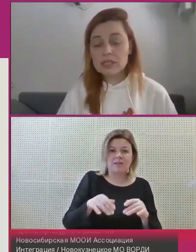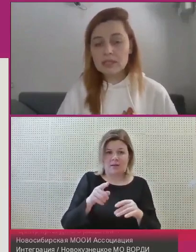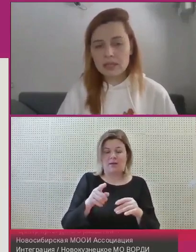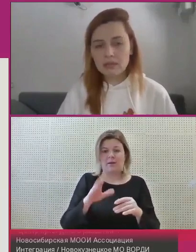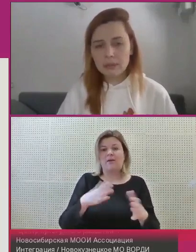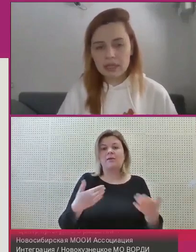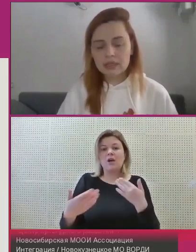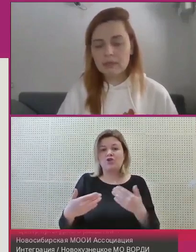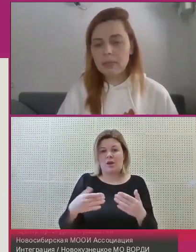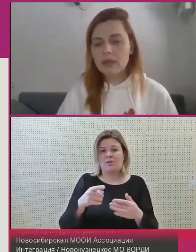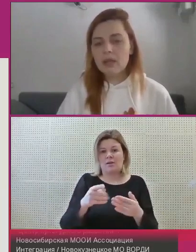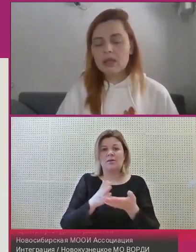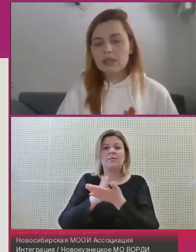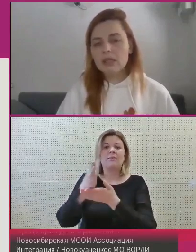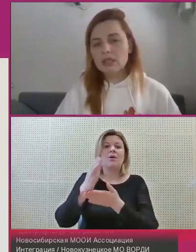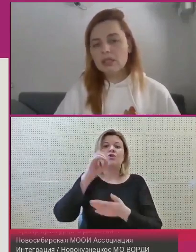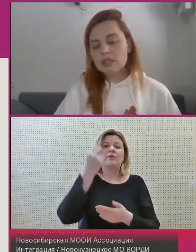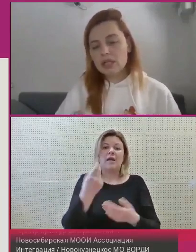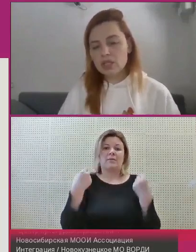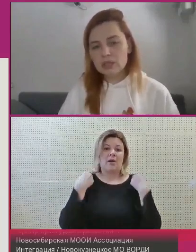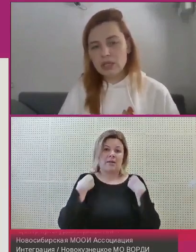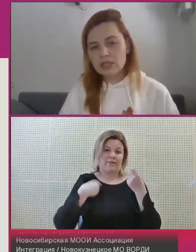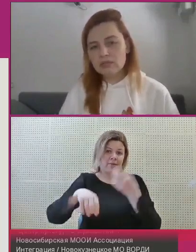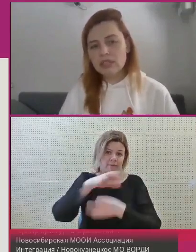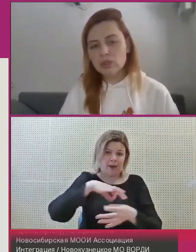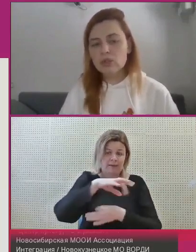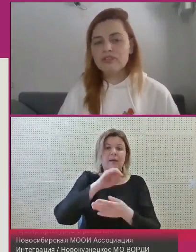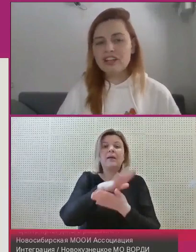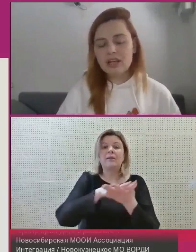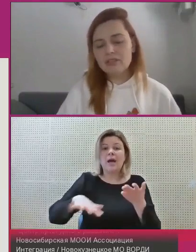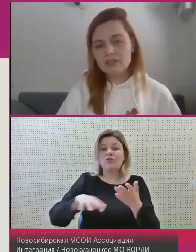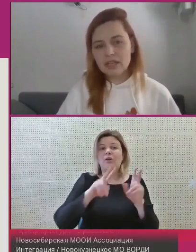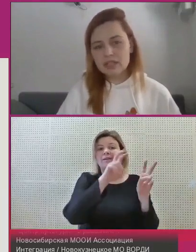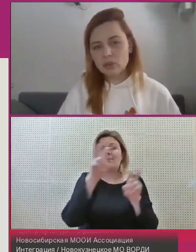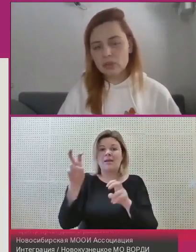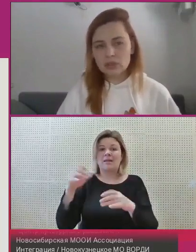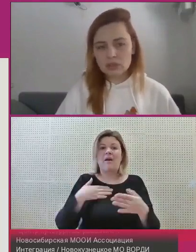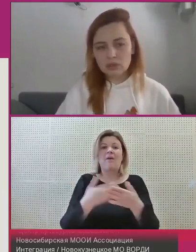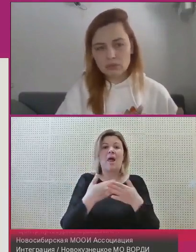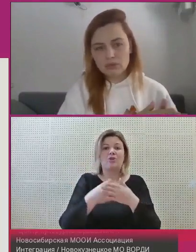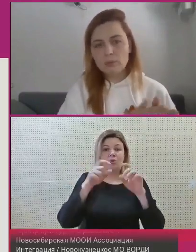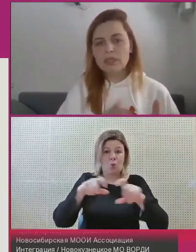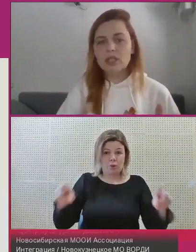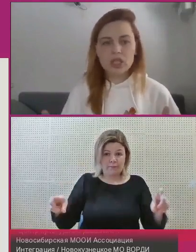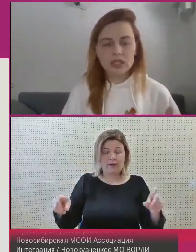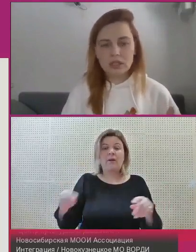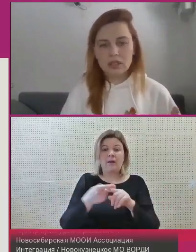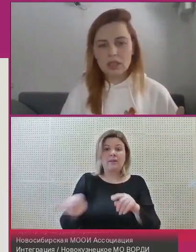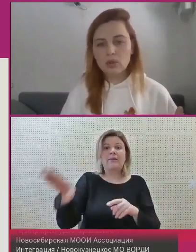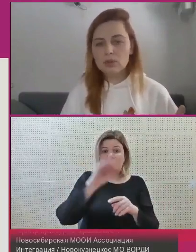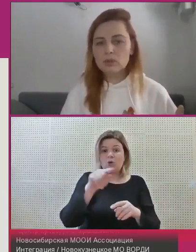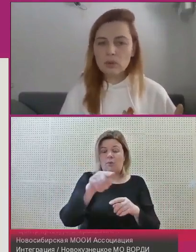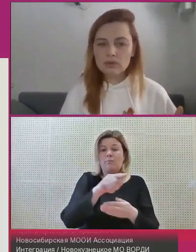спортивного социального проекта. И дальше тематика волонтеров, она выливается, то есть это вот все